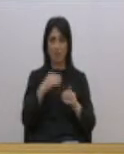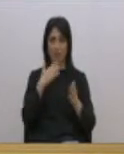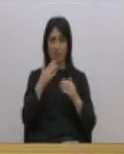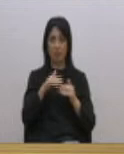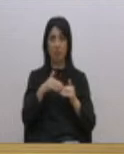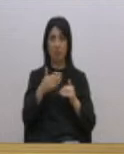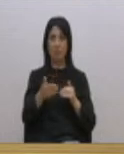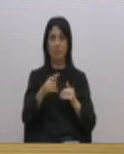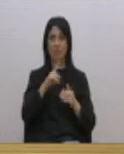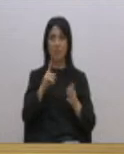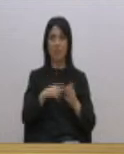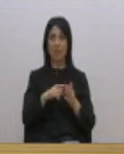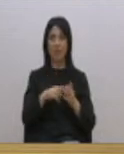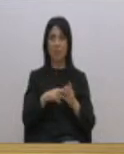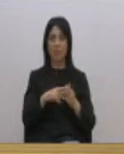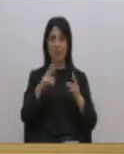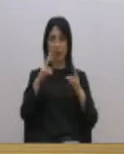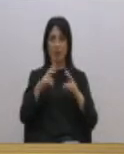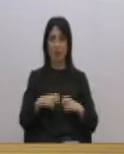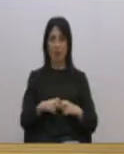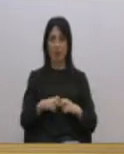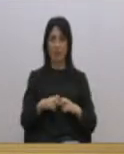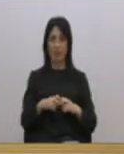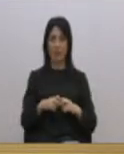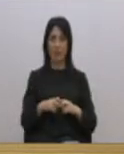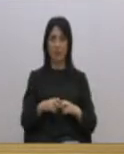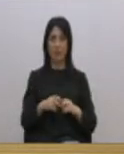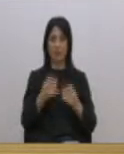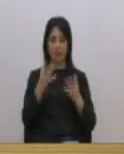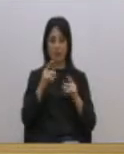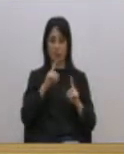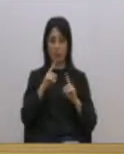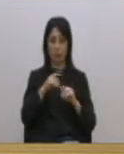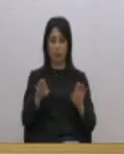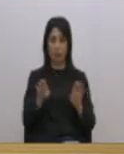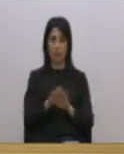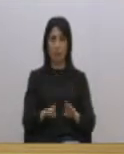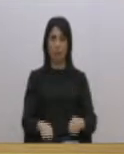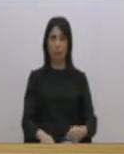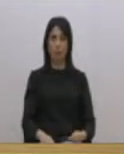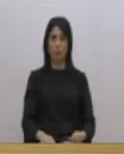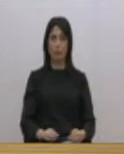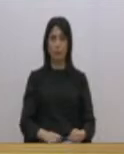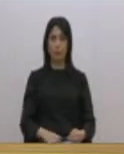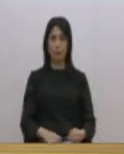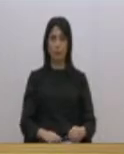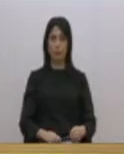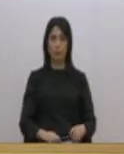și de ba anceni, sa că trebuie să scanul hilal, asumat trei ani de lisa că nu am amit tahurul.